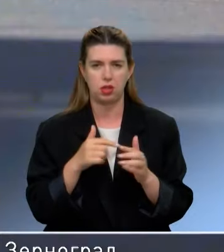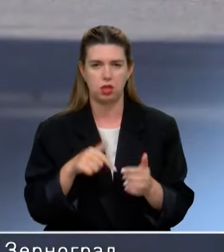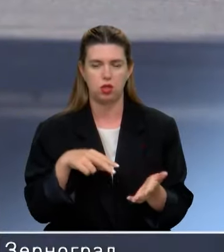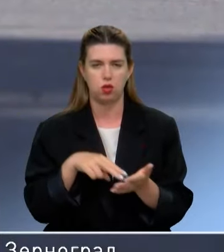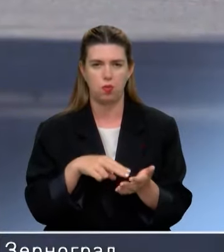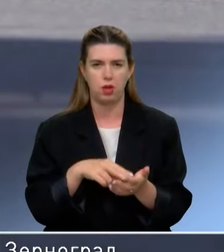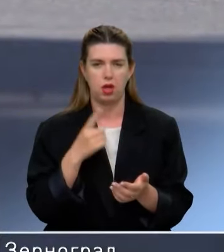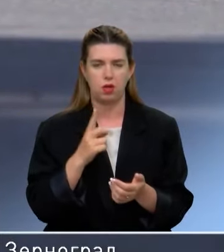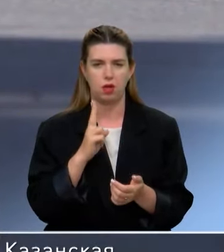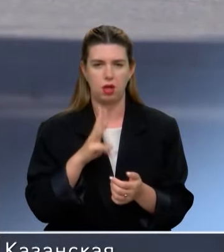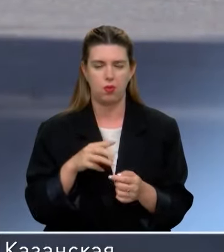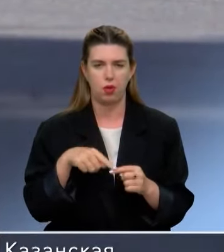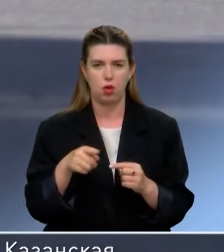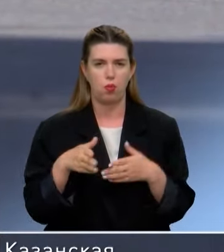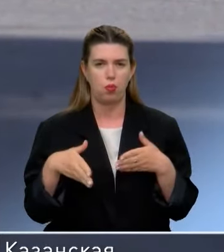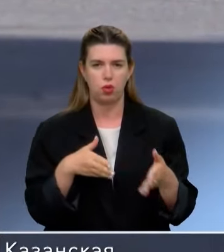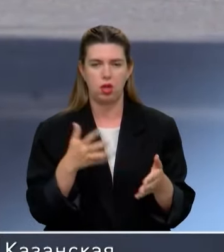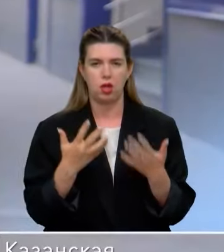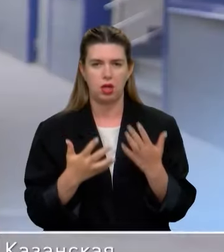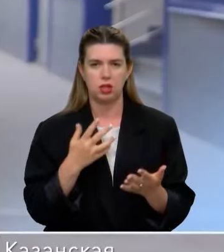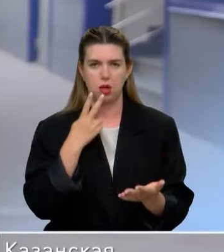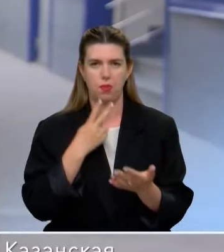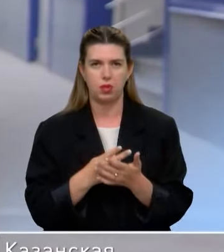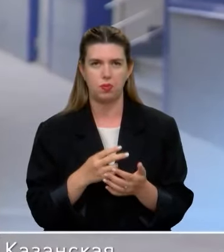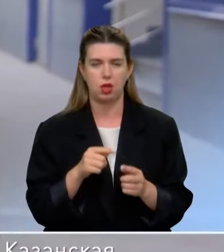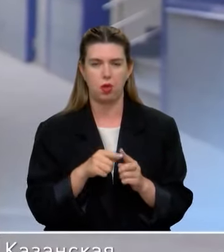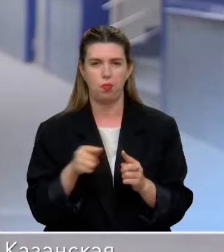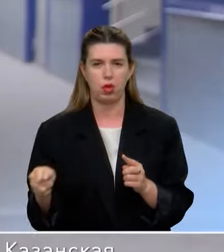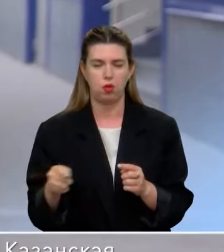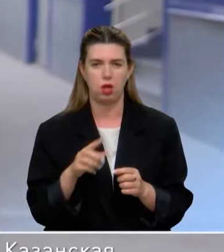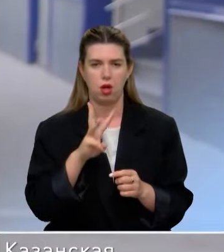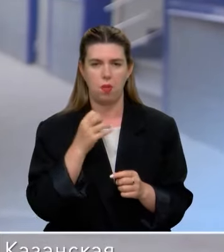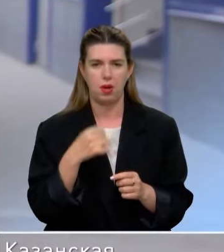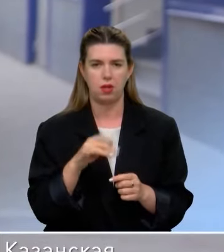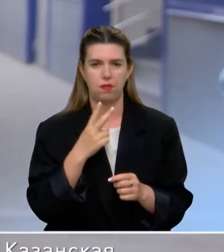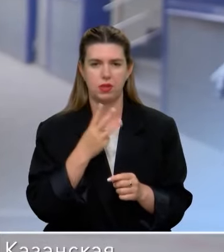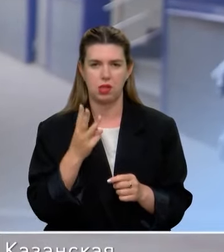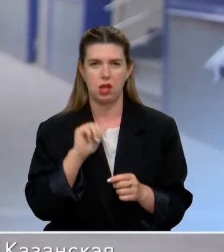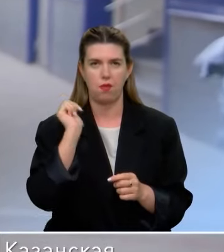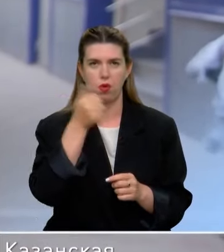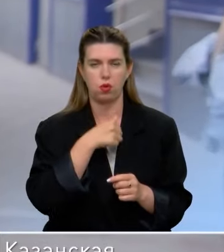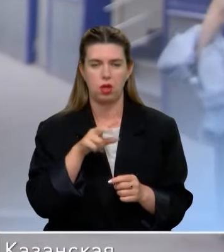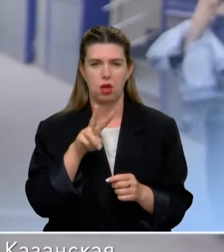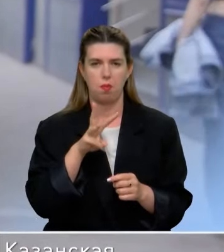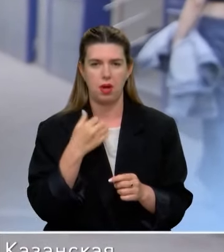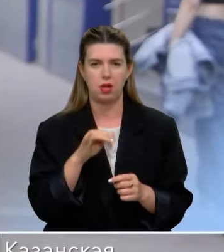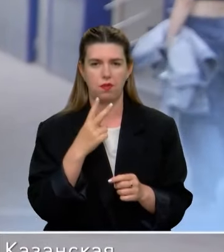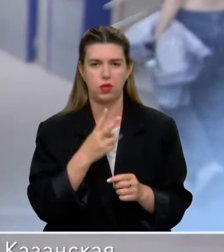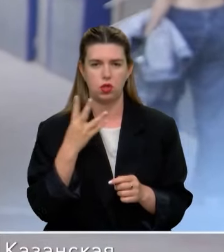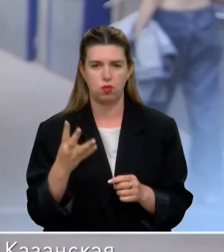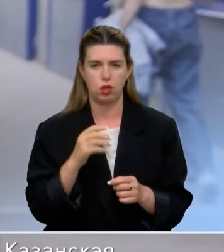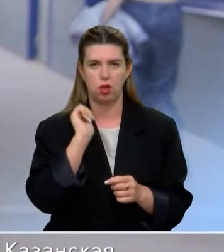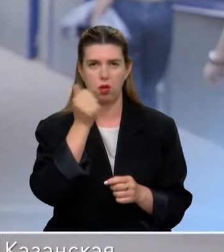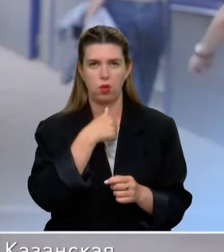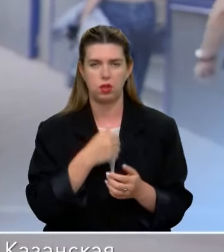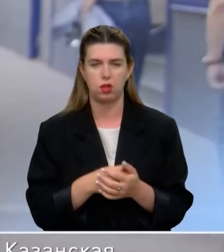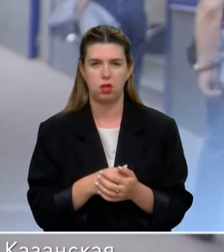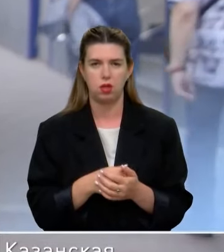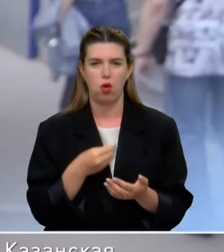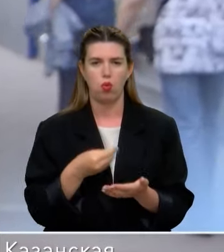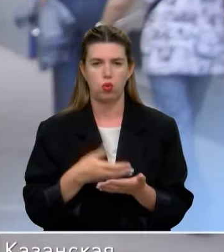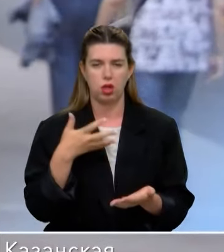стоимость 1 км пути если посмотреть период с мая двадцать третьего года по май двадцать четвёртого года то